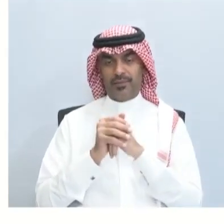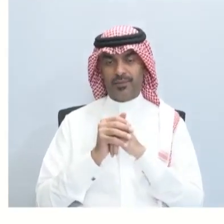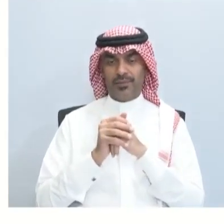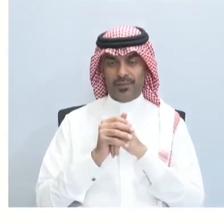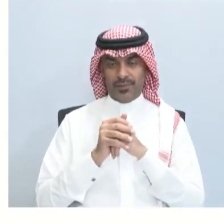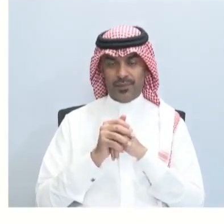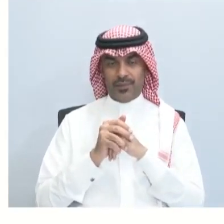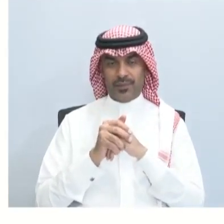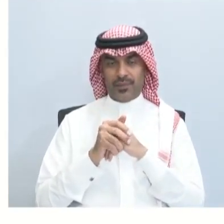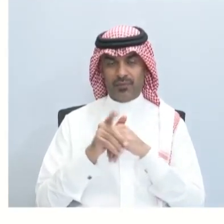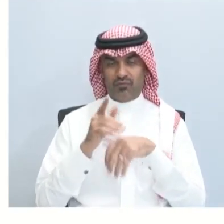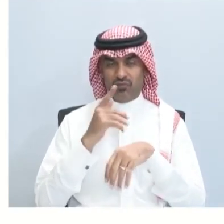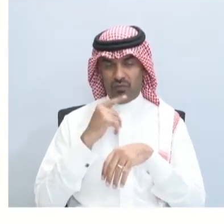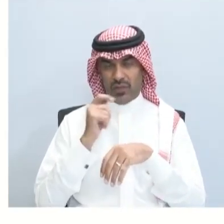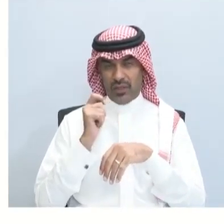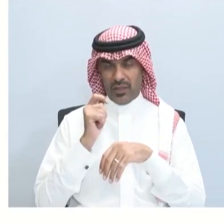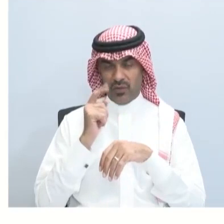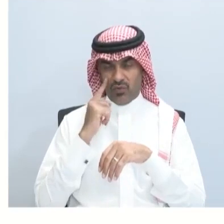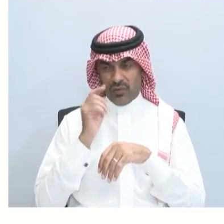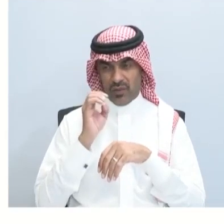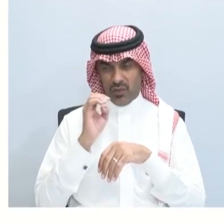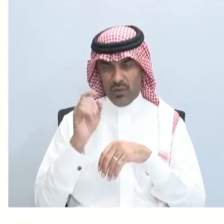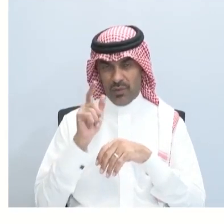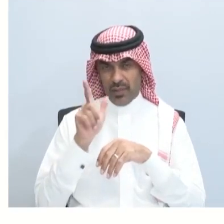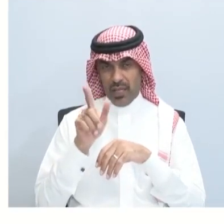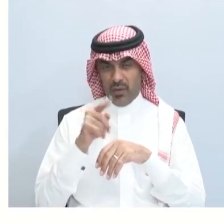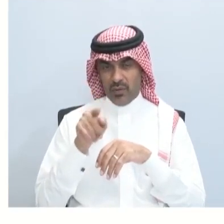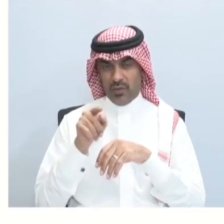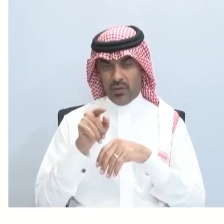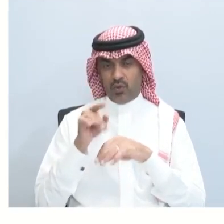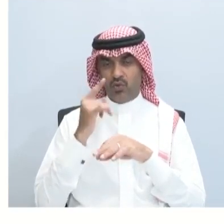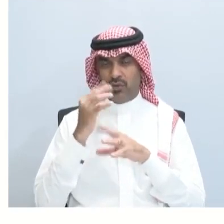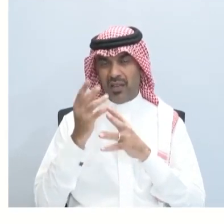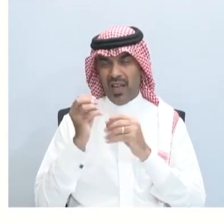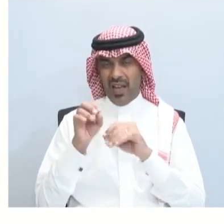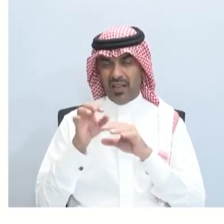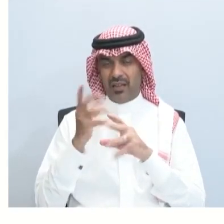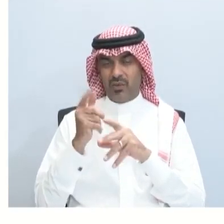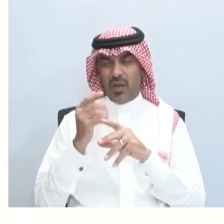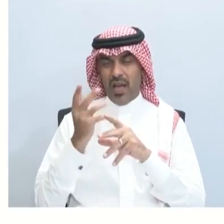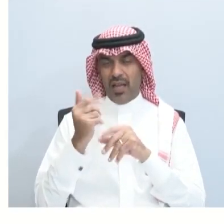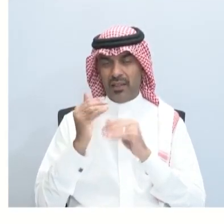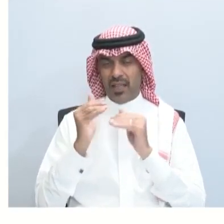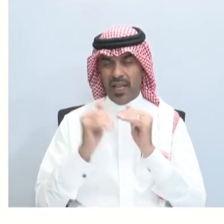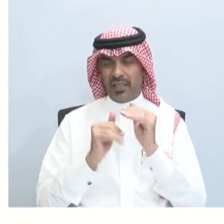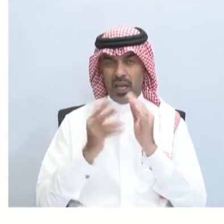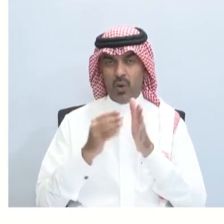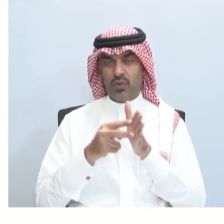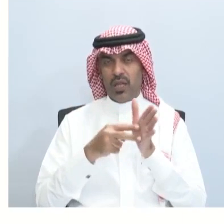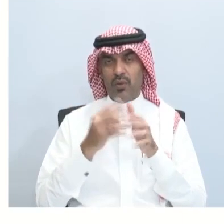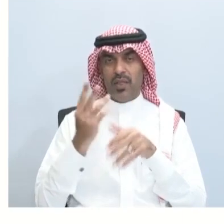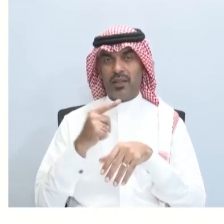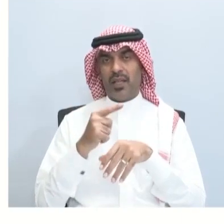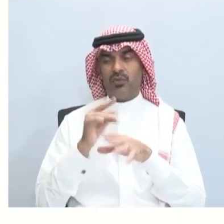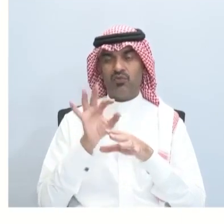من صحه الحلب نعوض باي عدد اصغر من او يساوي ثلاثه عشر وليكن العدد 12